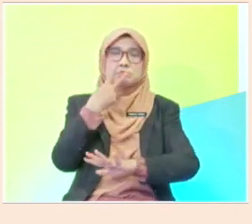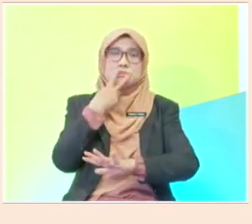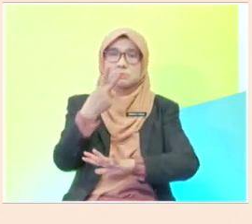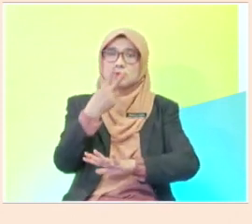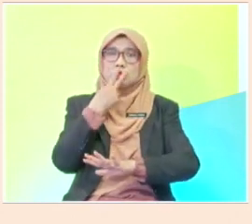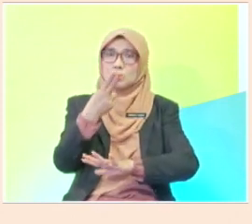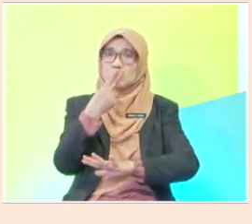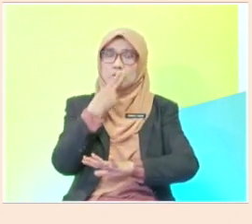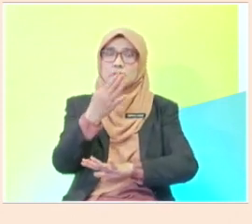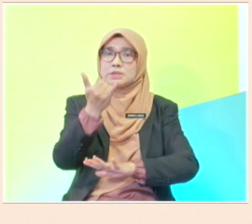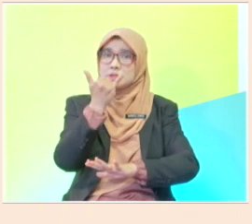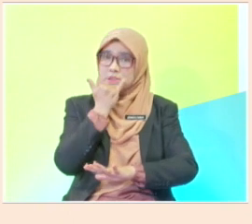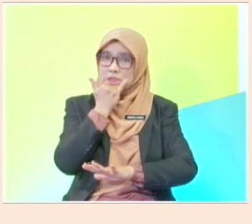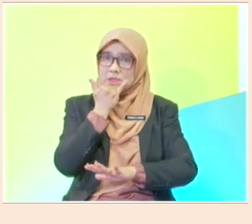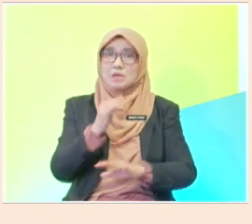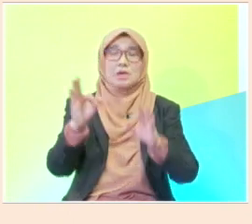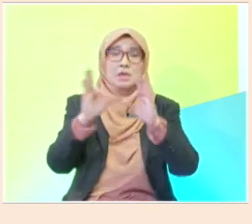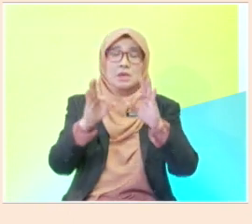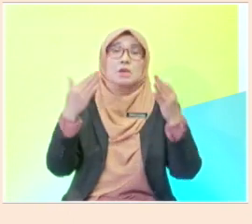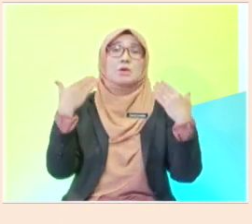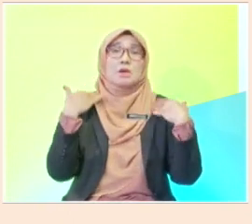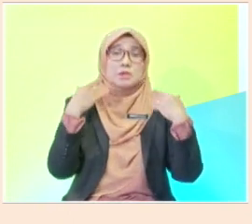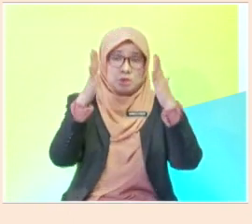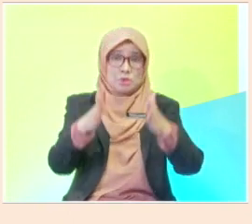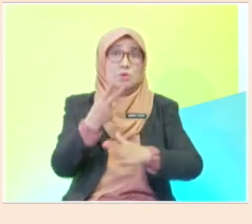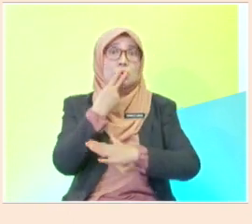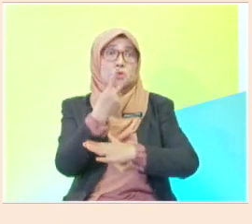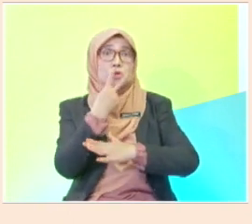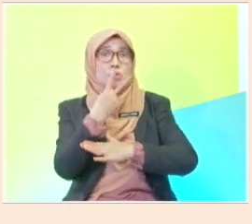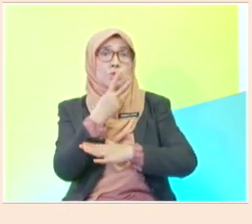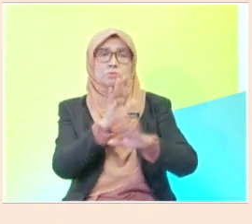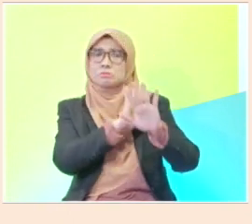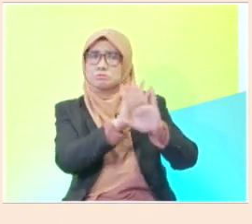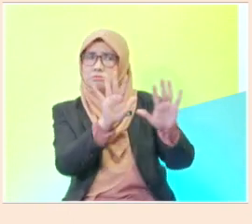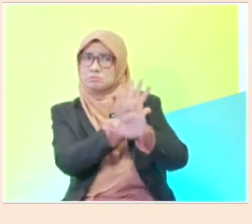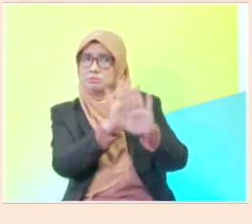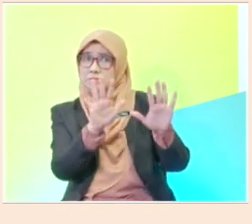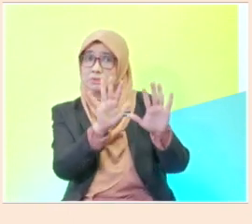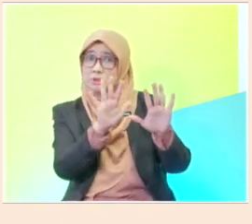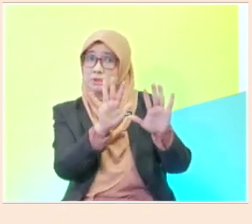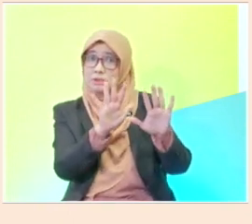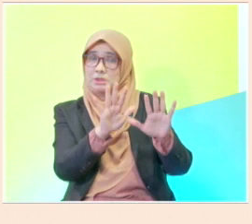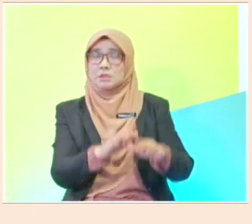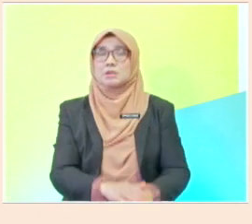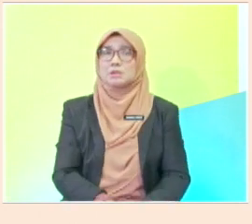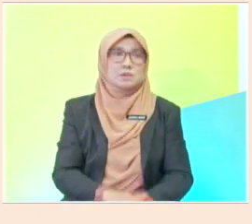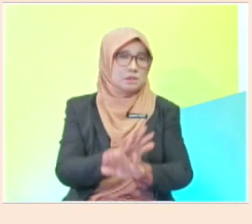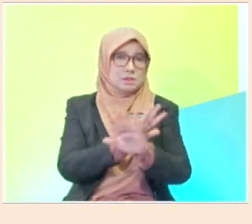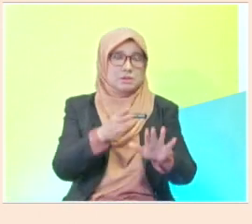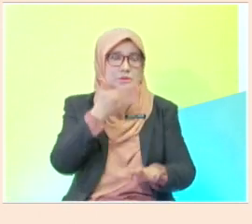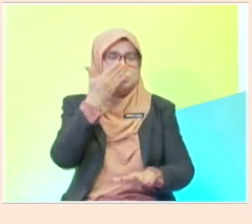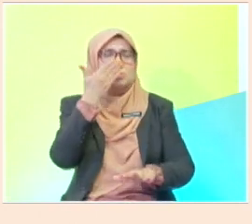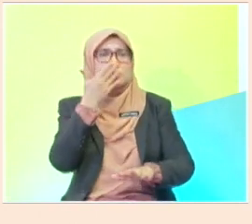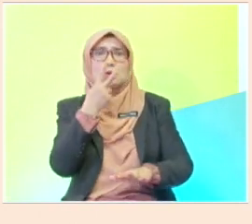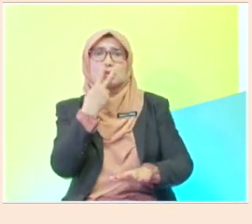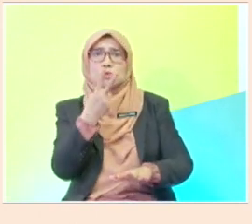rokok. Jadi kalau kita sampai di sesuatu kawasan yang mana ada perokok, jadi kita bolehlah mengelakkan daripada kawasan